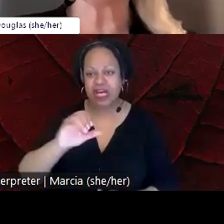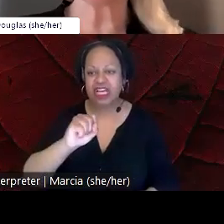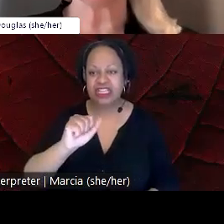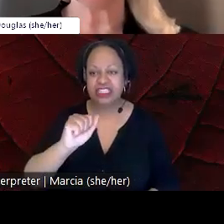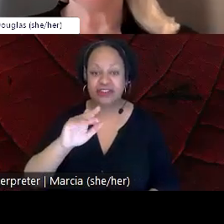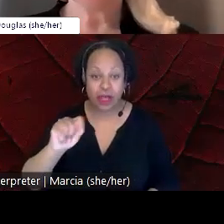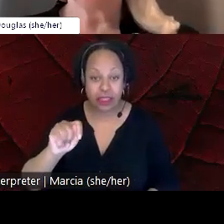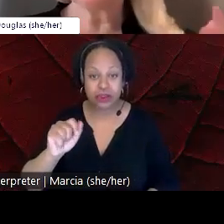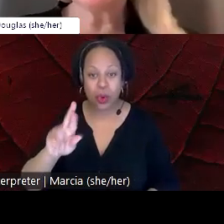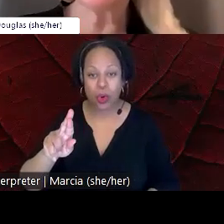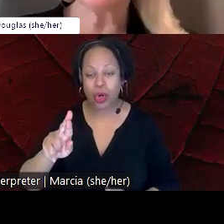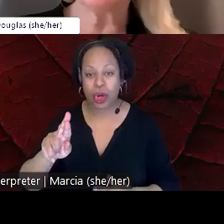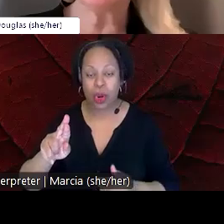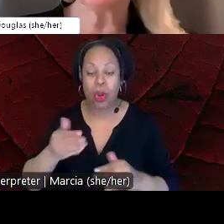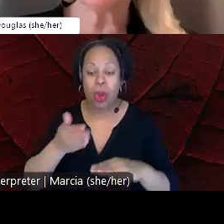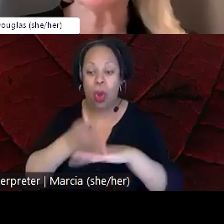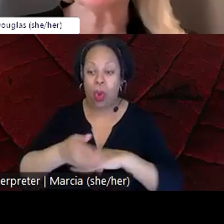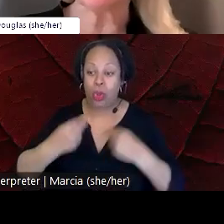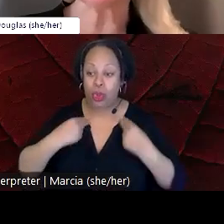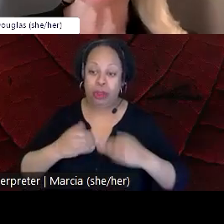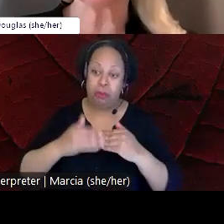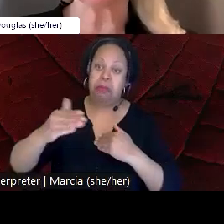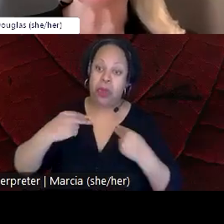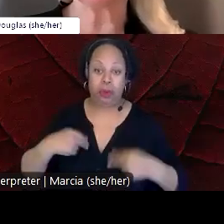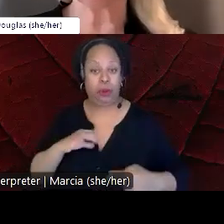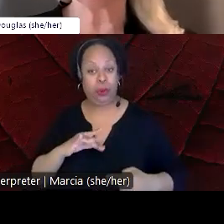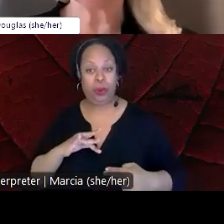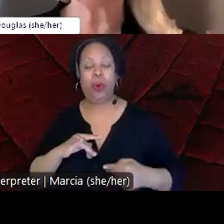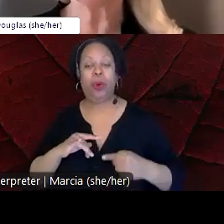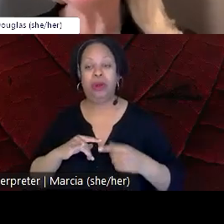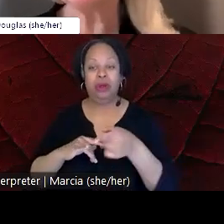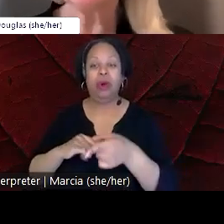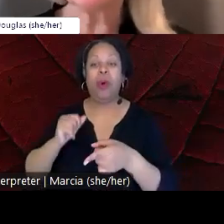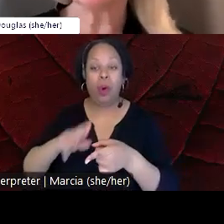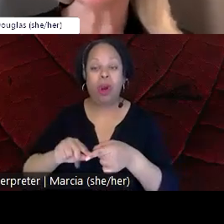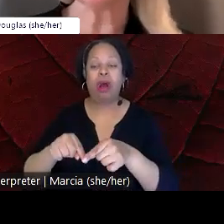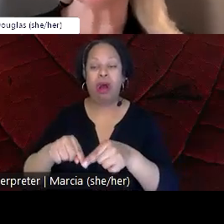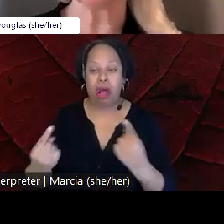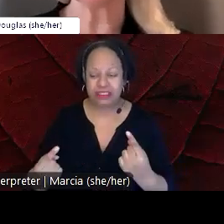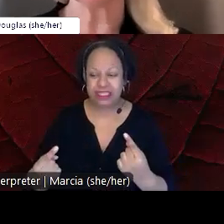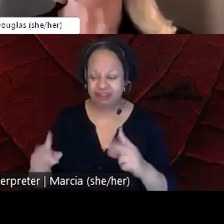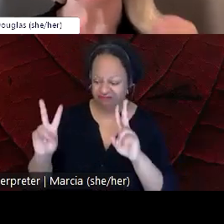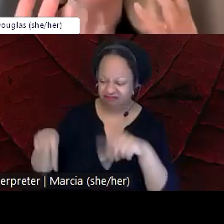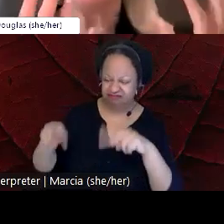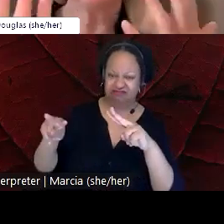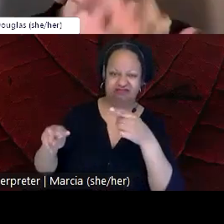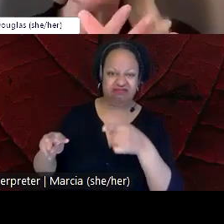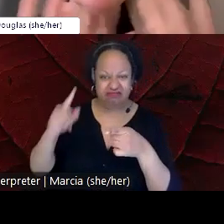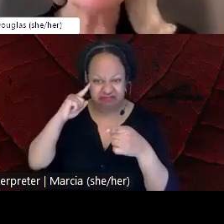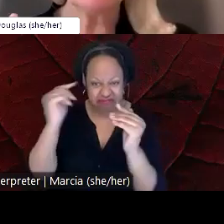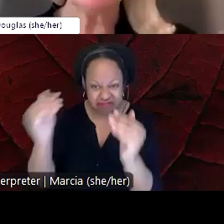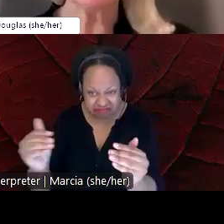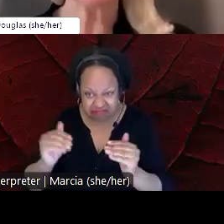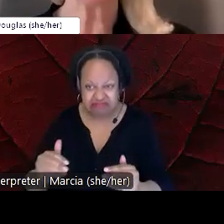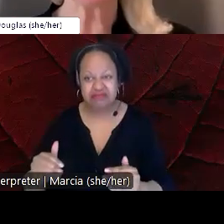vraiment différente de nous, ou moins, pas comme nous, moins que nous, ou soit plus que nous, ou